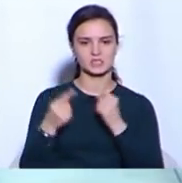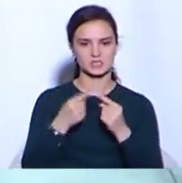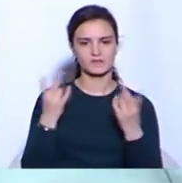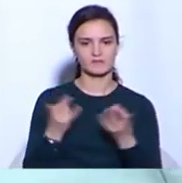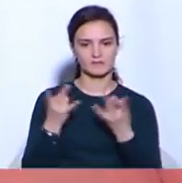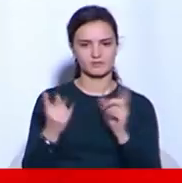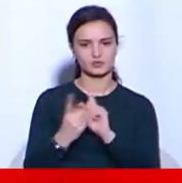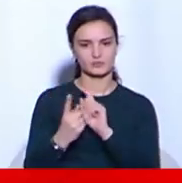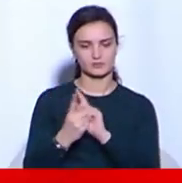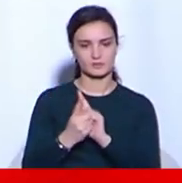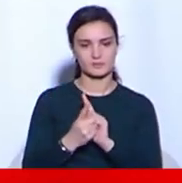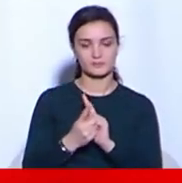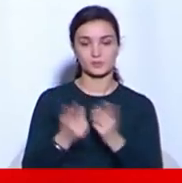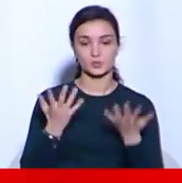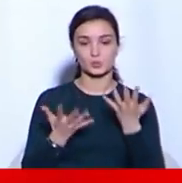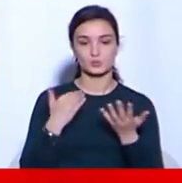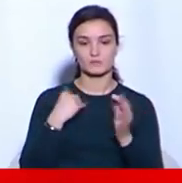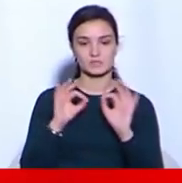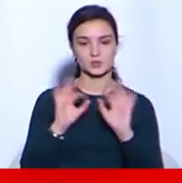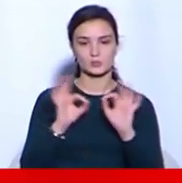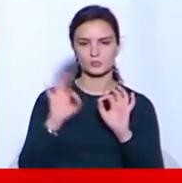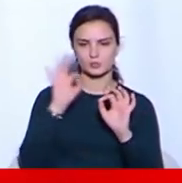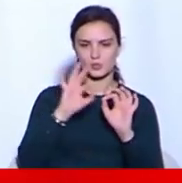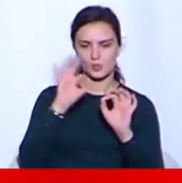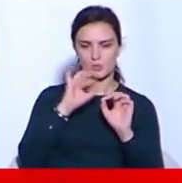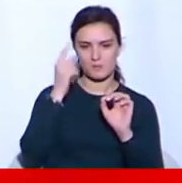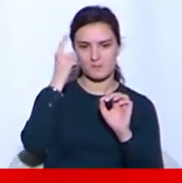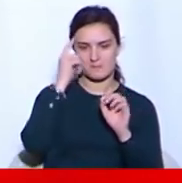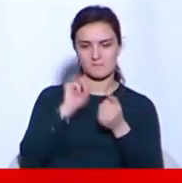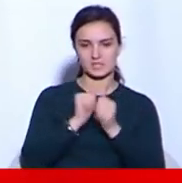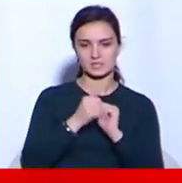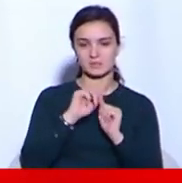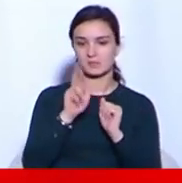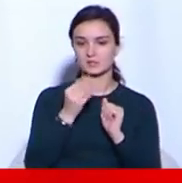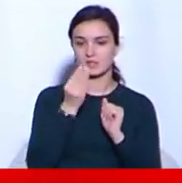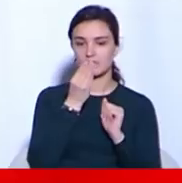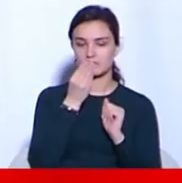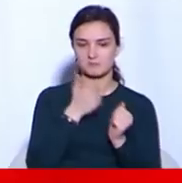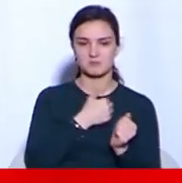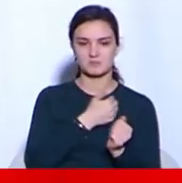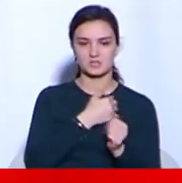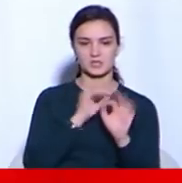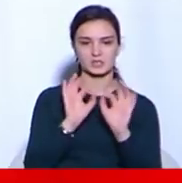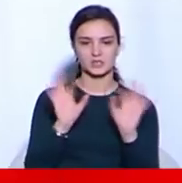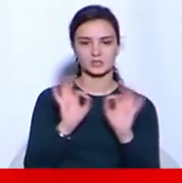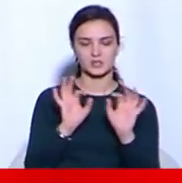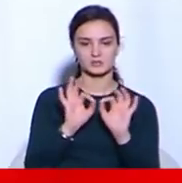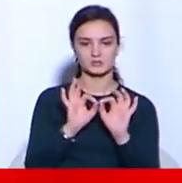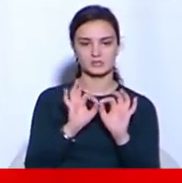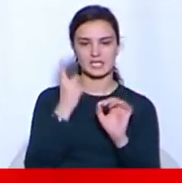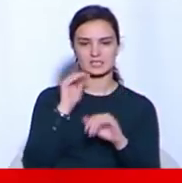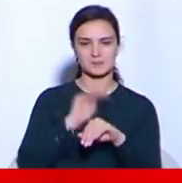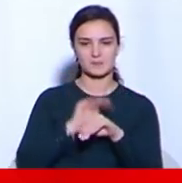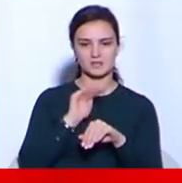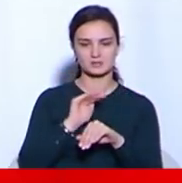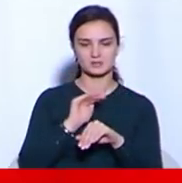შეხვედრების განუყოფელი ნაწილი და თუ ჩვენ ლაპარაკობთ მეხსიერებაზე და კვებაზე, მე მინდა გაგიმხილოთ ერთი